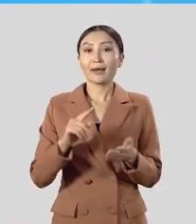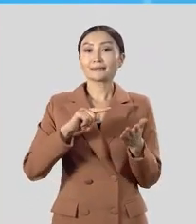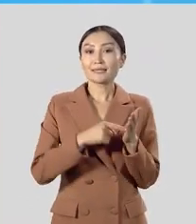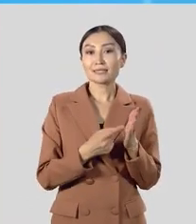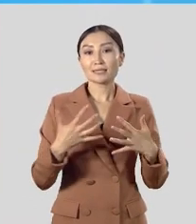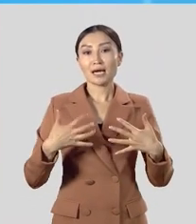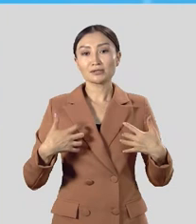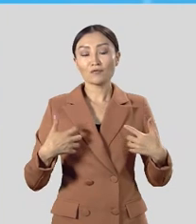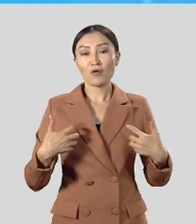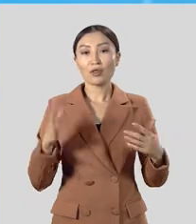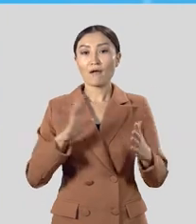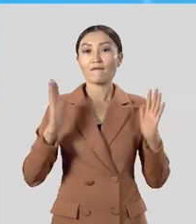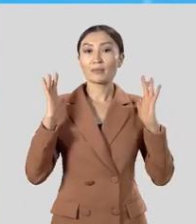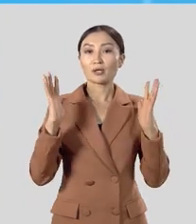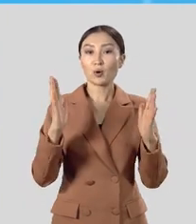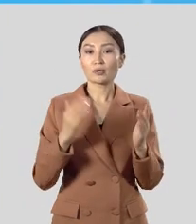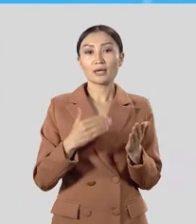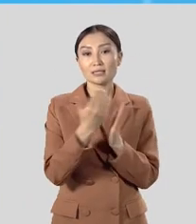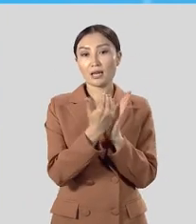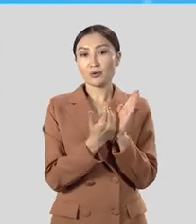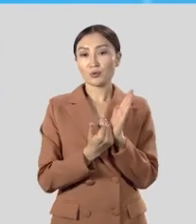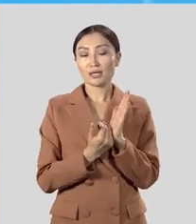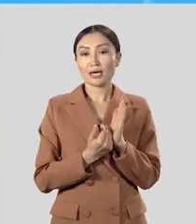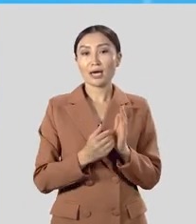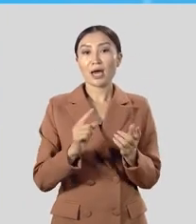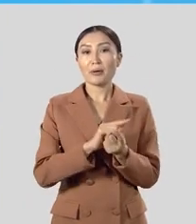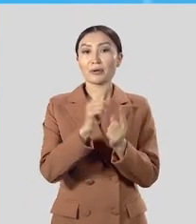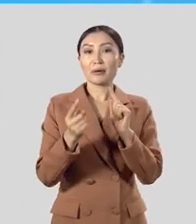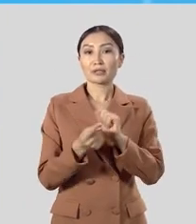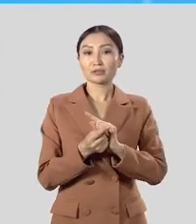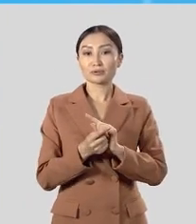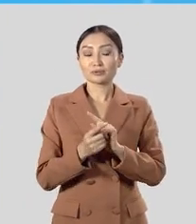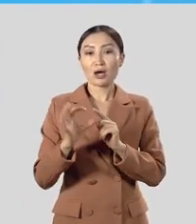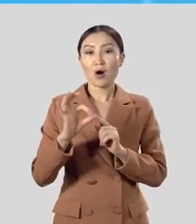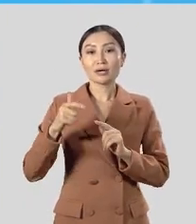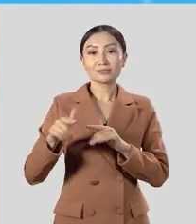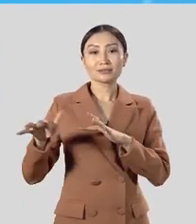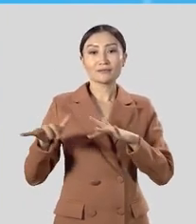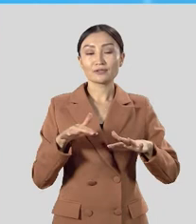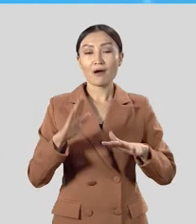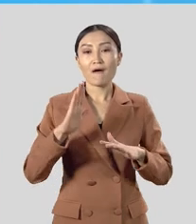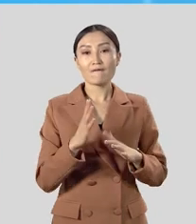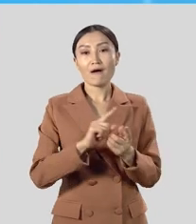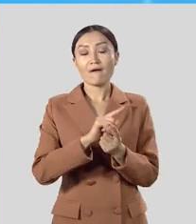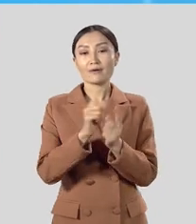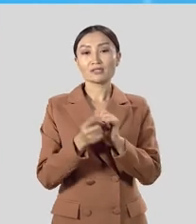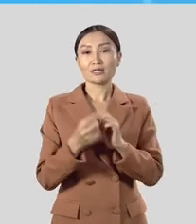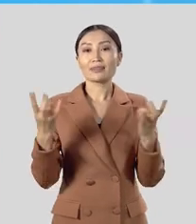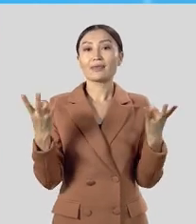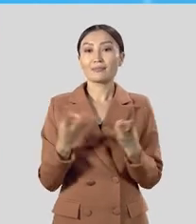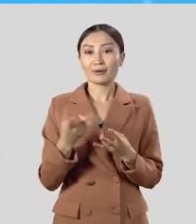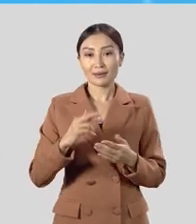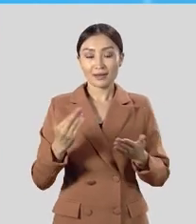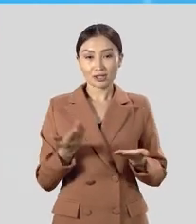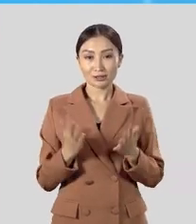Значение животных в природе следующее. Преобразовывают органические вещества в вещества, необходимые